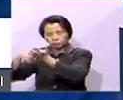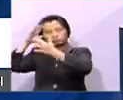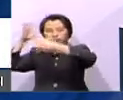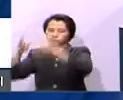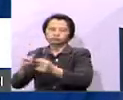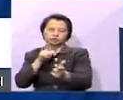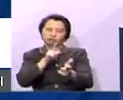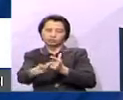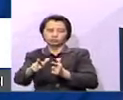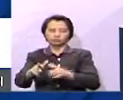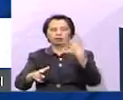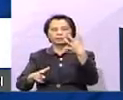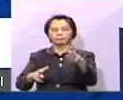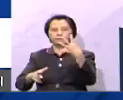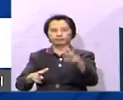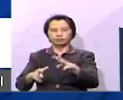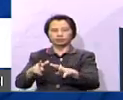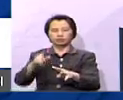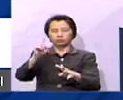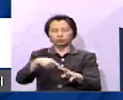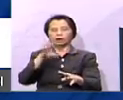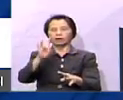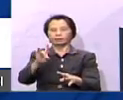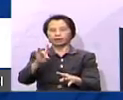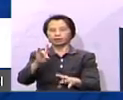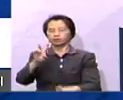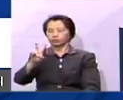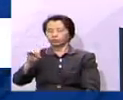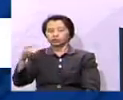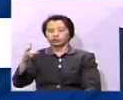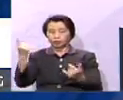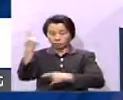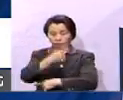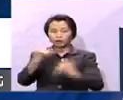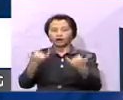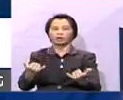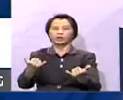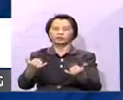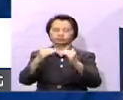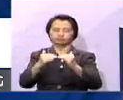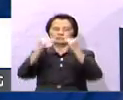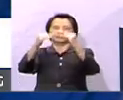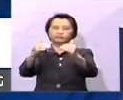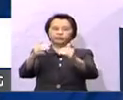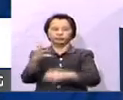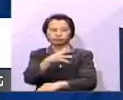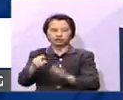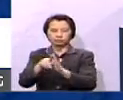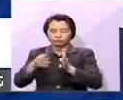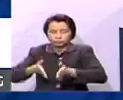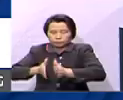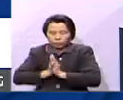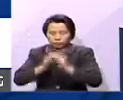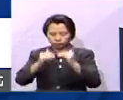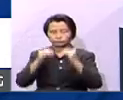kelulusan pada 14 hari bulan ogos 2017 dan hari ini kita berada di sini dan selain daripada itu permohonan untuk